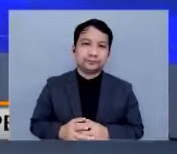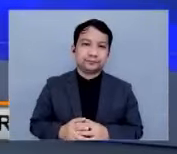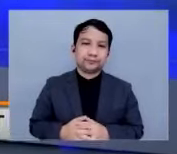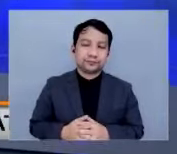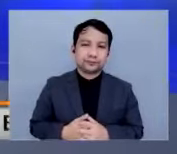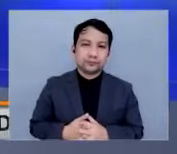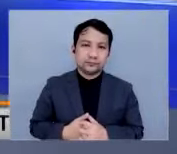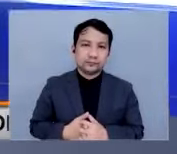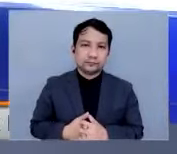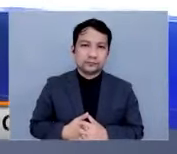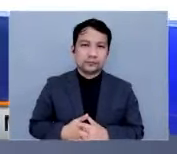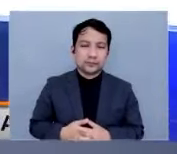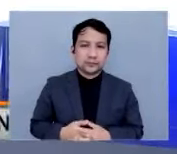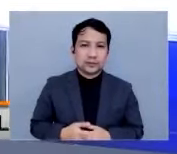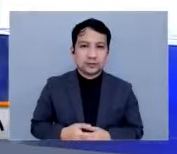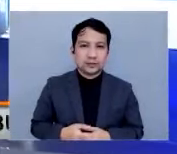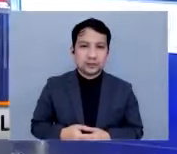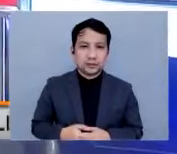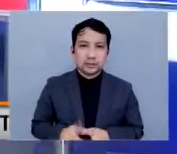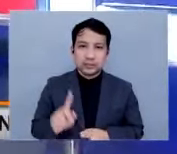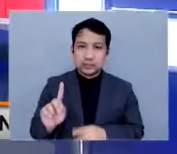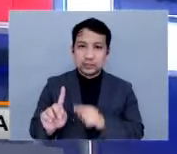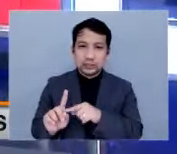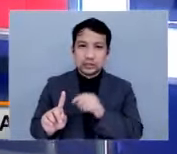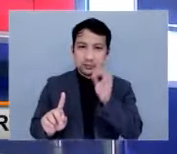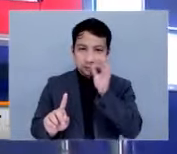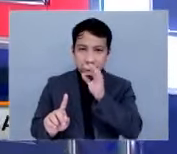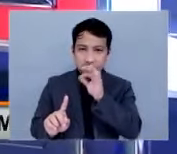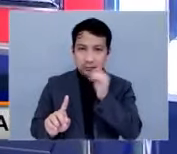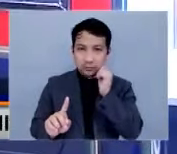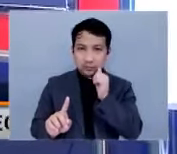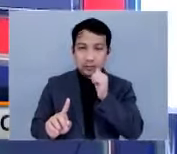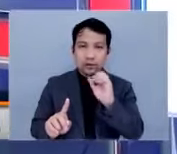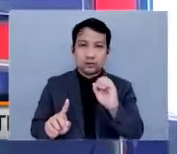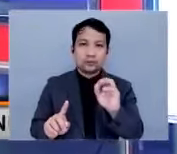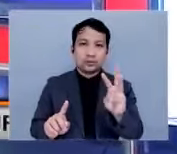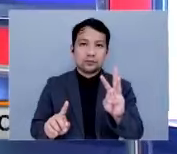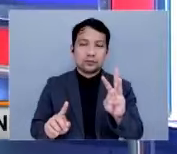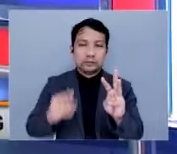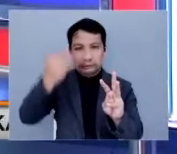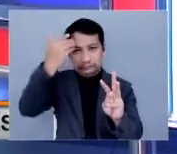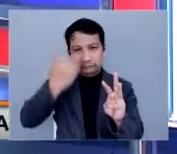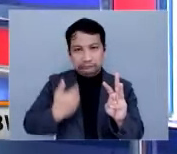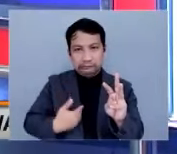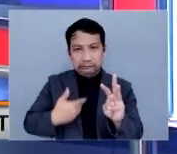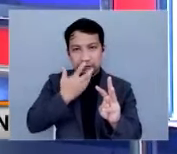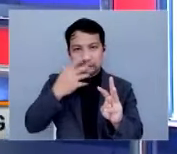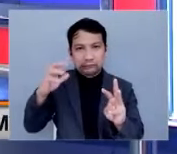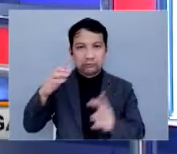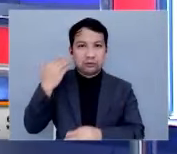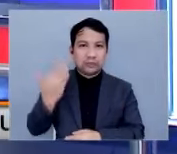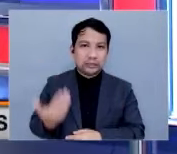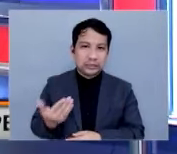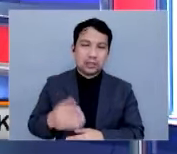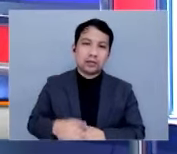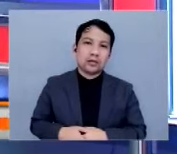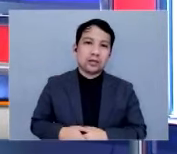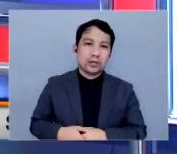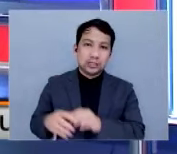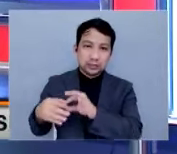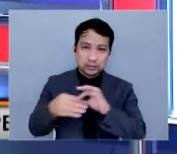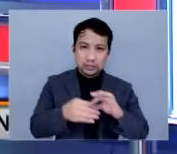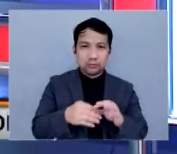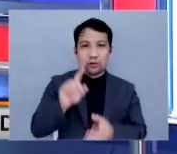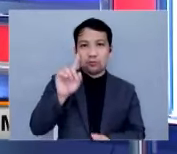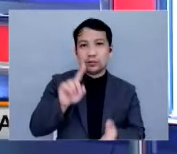heat stroke naman ang kinamatay ng isang Pinay OFW sa kasagsagan ng taon ng Hajj pilgrimage sa Saudi Arabia. Kabilang siya sa mahigit 1,000